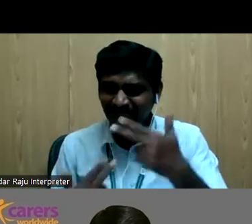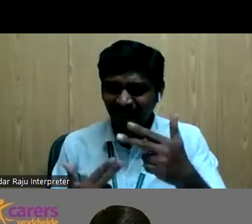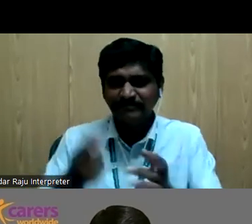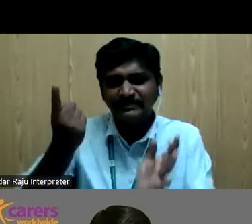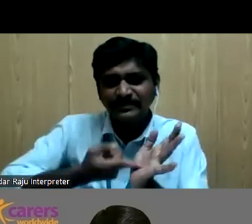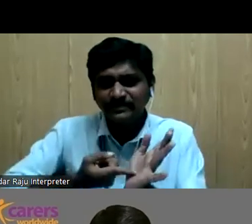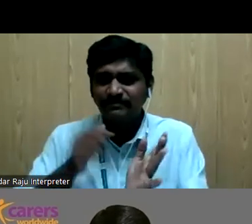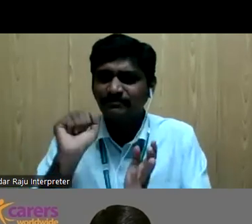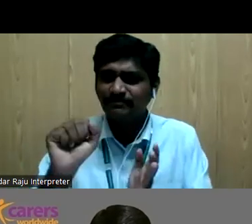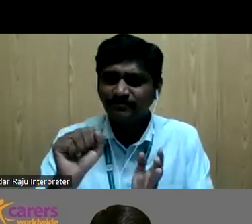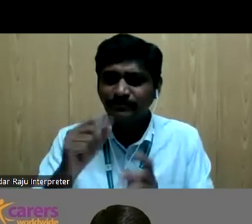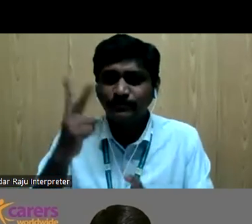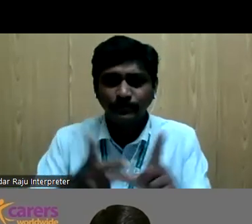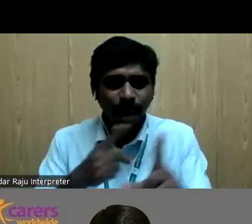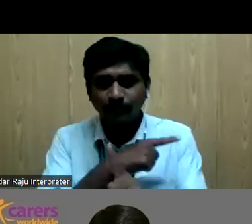द लास्ट 2.5 इयर्स?